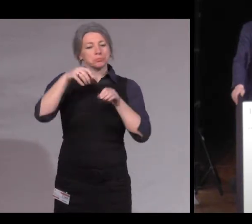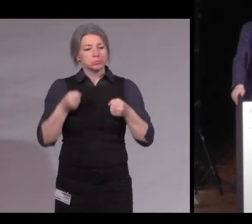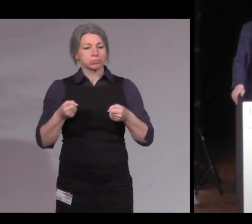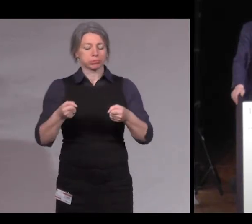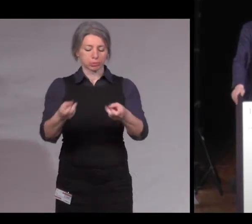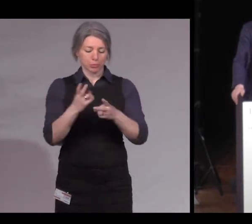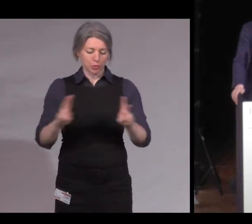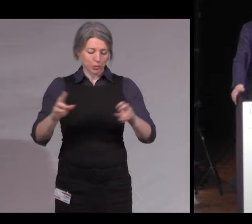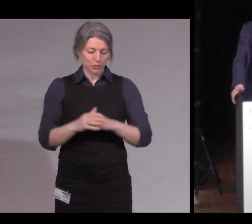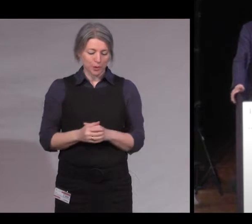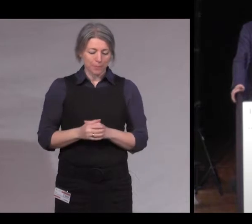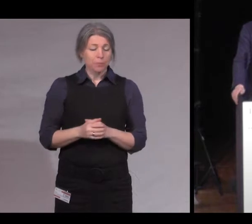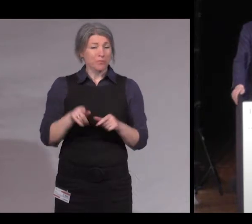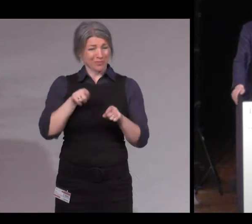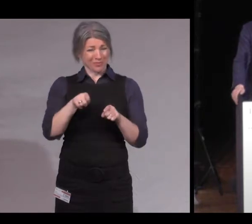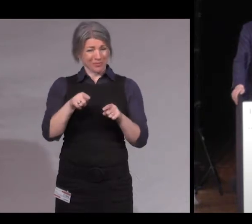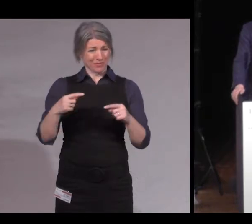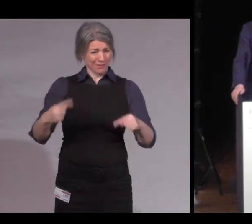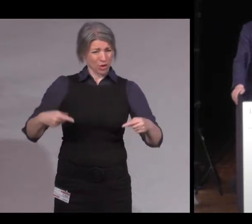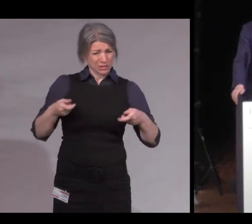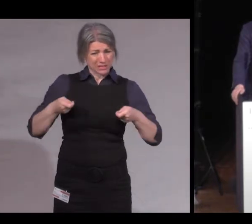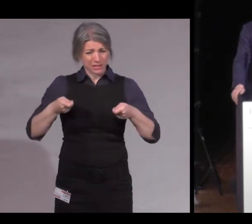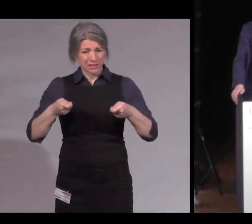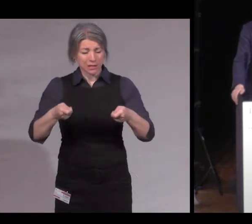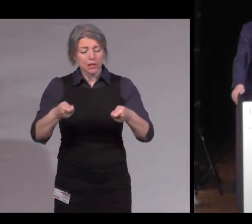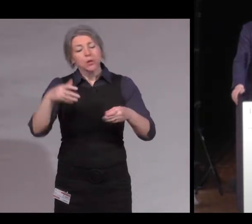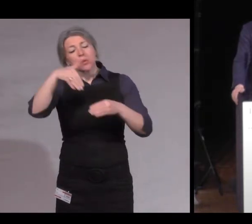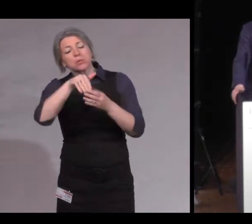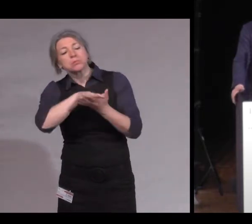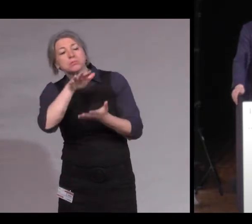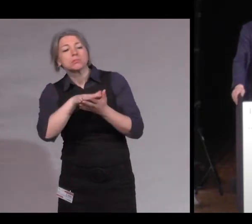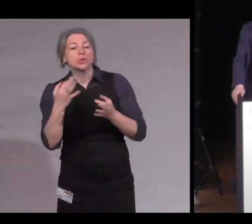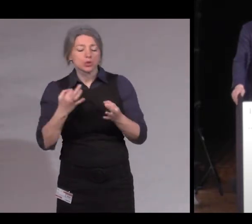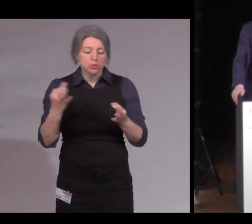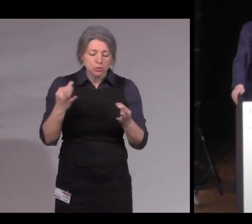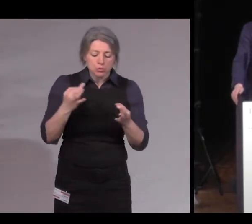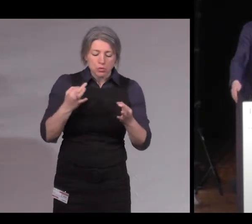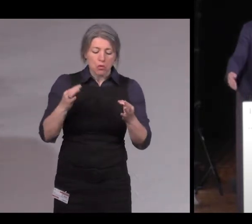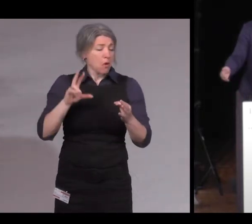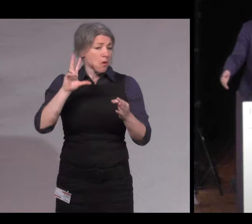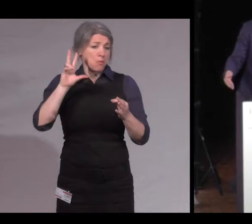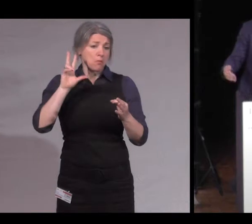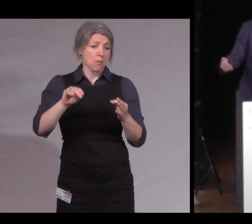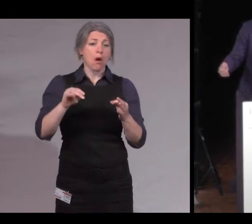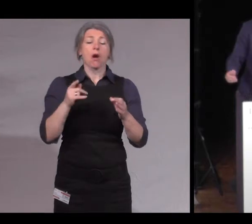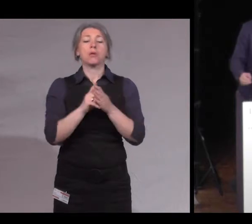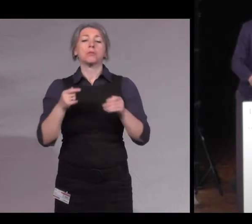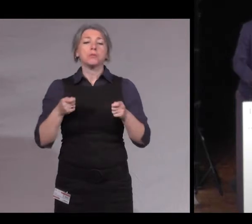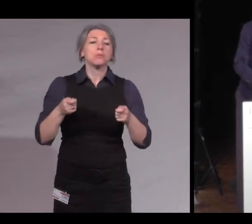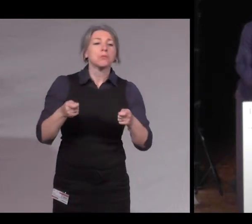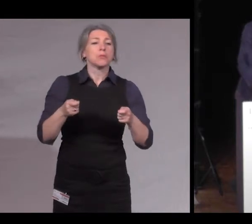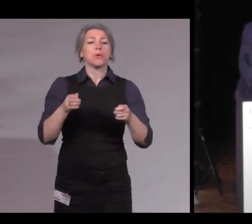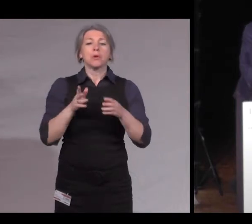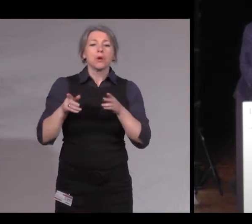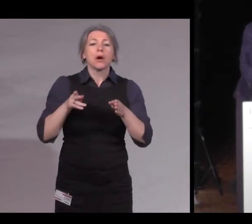technologií, který má zabudovaný vlastně technologii IoT, internet věcí, který dokáže monitorovat vozík, jeho